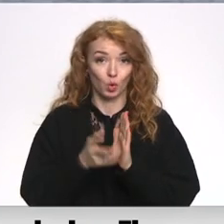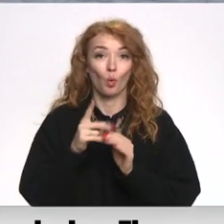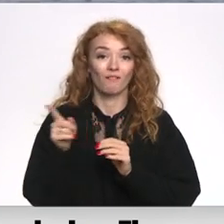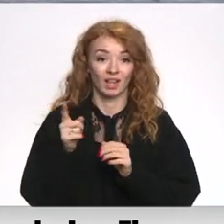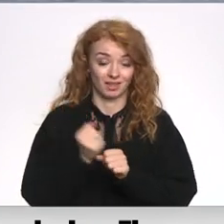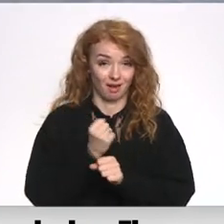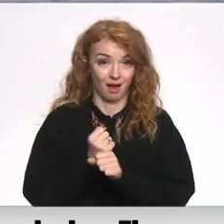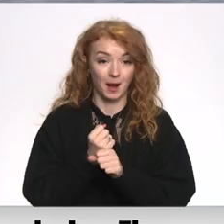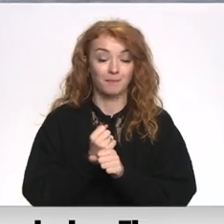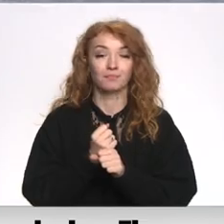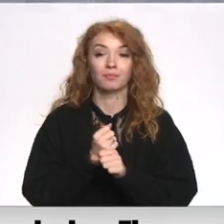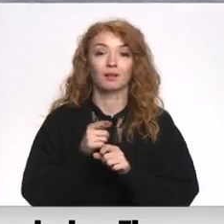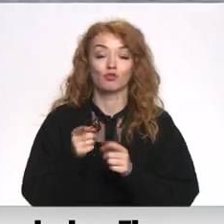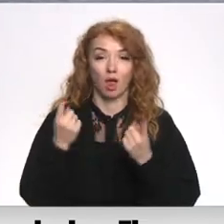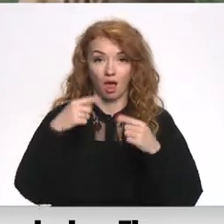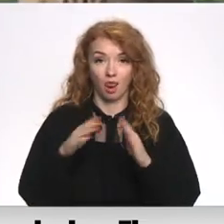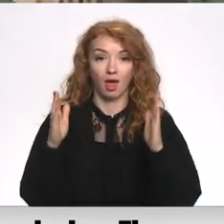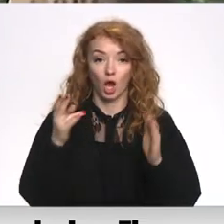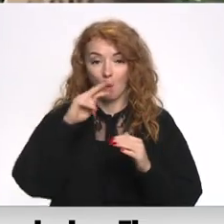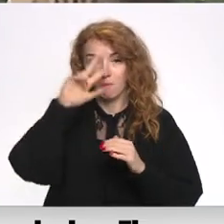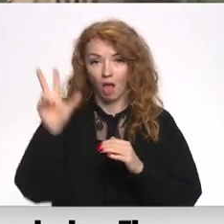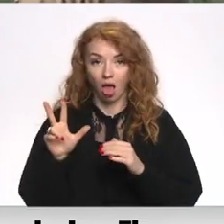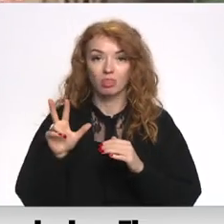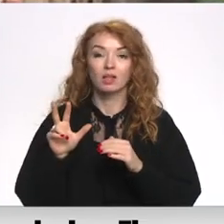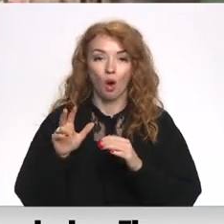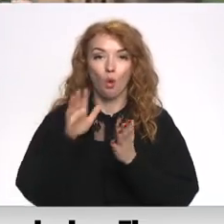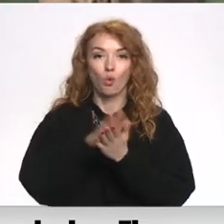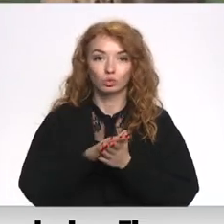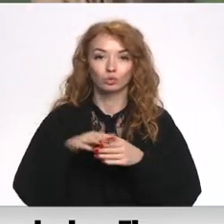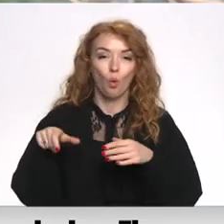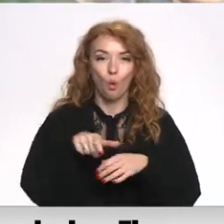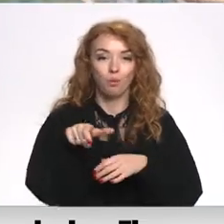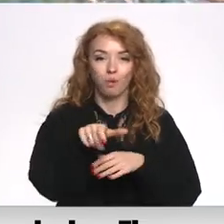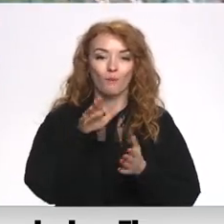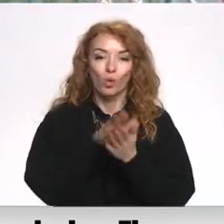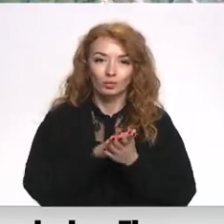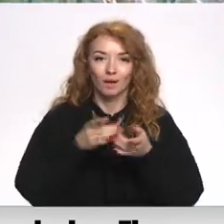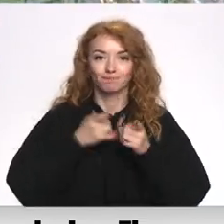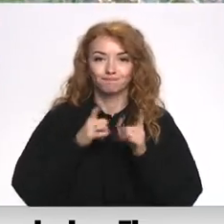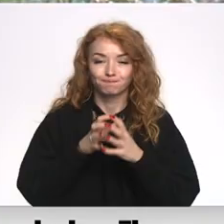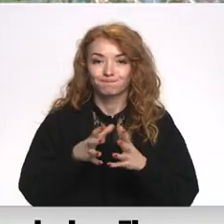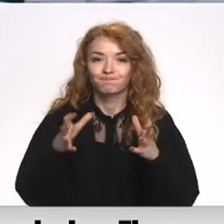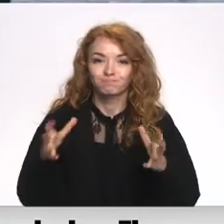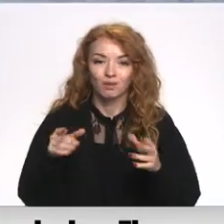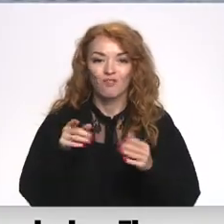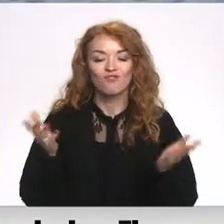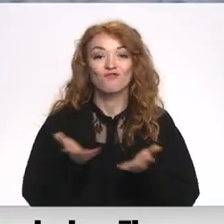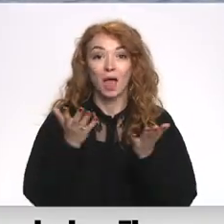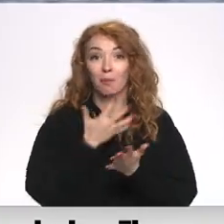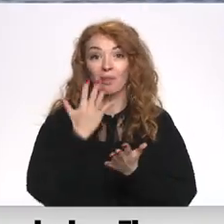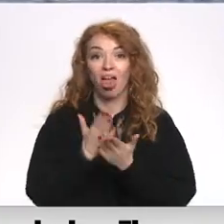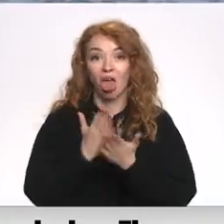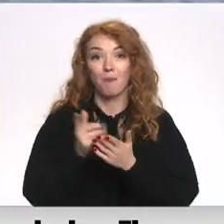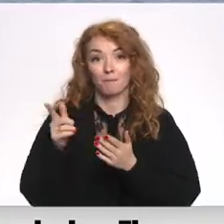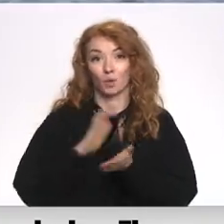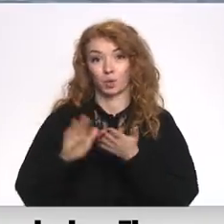risku. Nārsta laikā laša no Baltijas jūras pa lielākajām upēm virzās uz tradicionālajām nārsta vietām, kur kļūst viegli pieejam